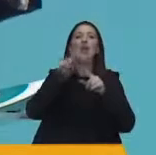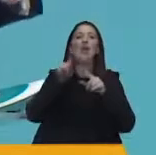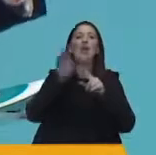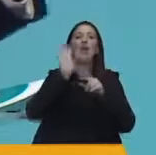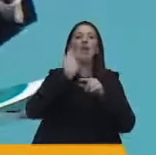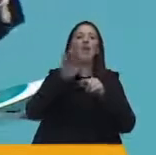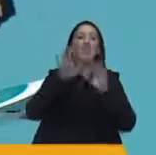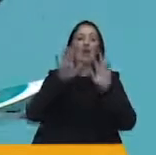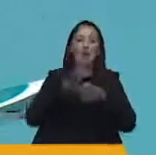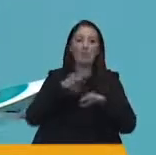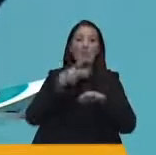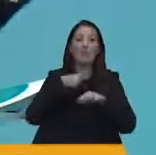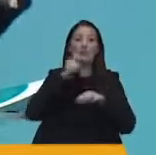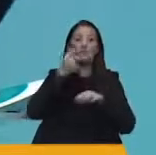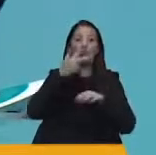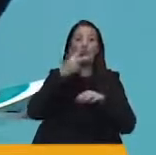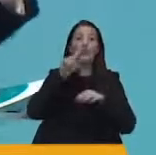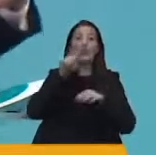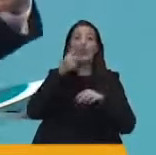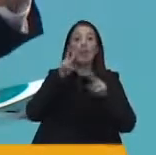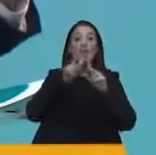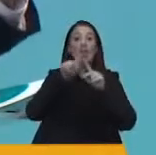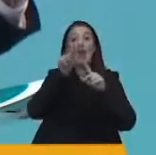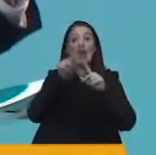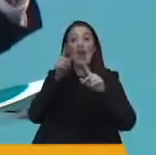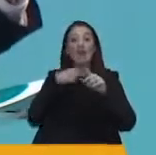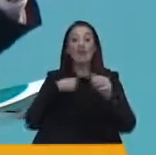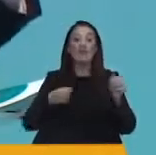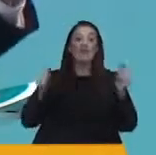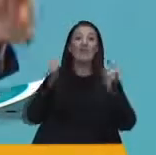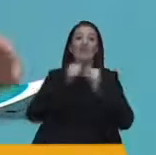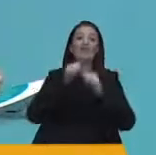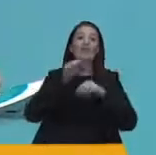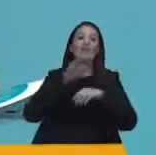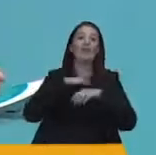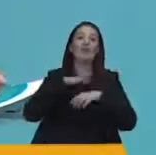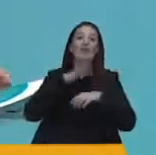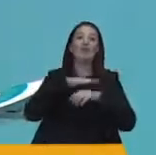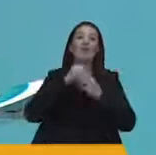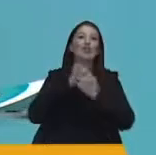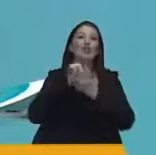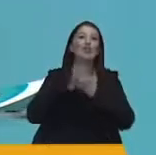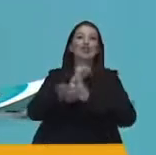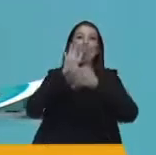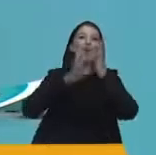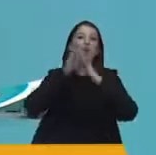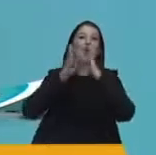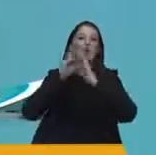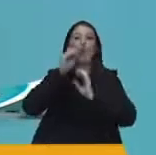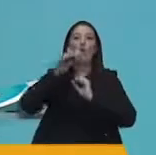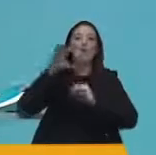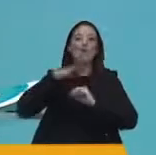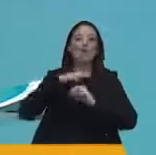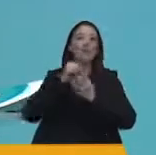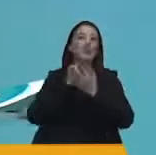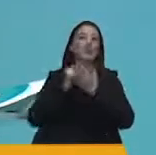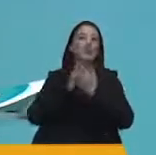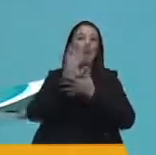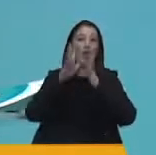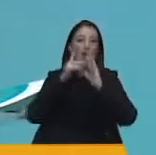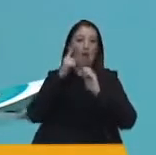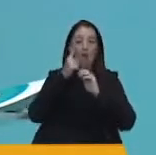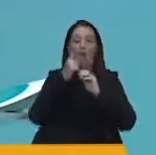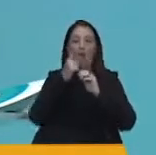biz burasını 93 bin metrekare yapmak istiyoruz. Yeşil alan olarak. Bakınız, yeşil alanları